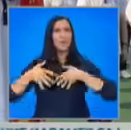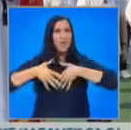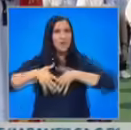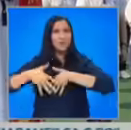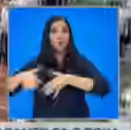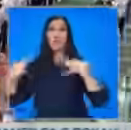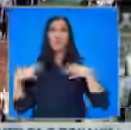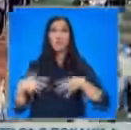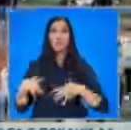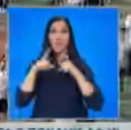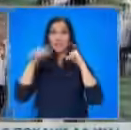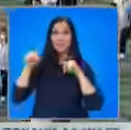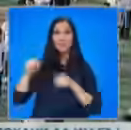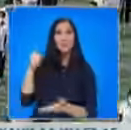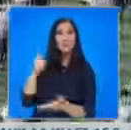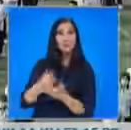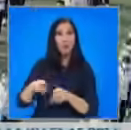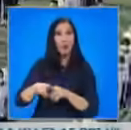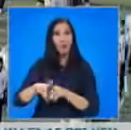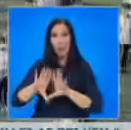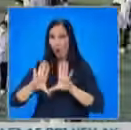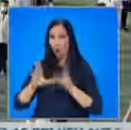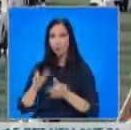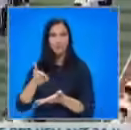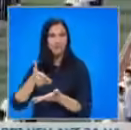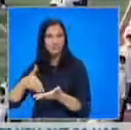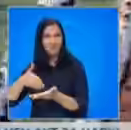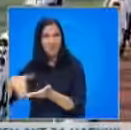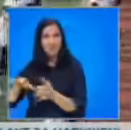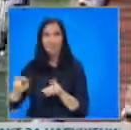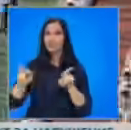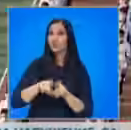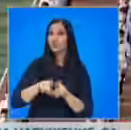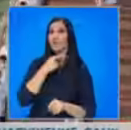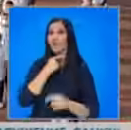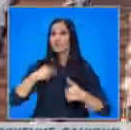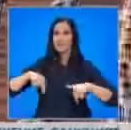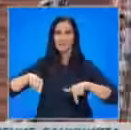Маските тук са задължителни, както в общите части, така и в класните стаи.